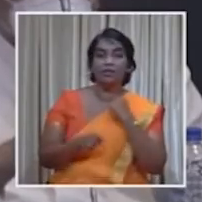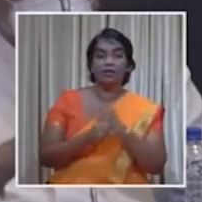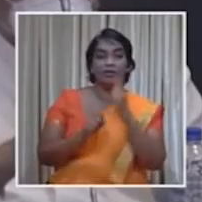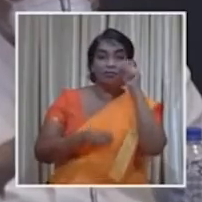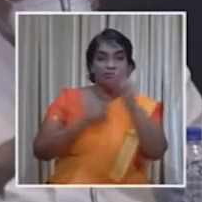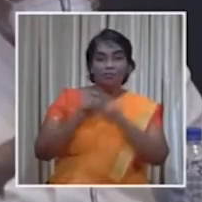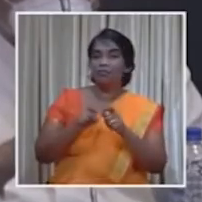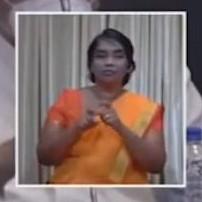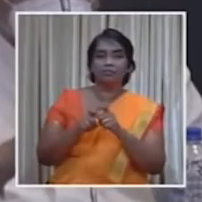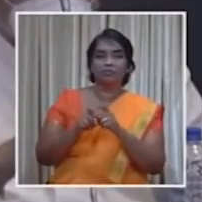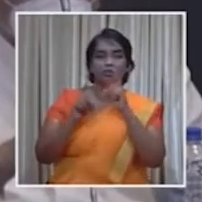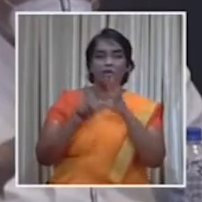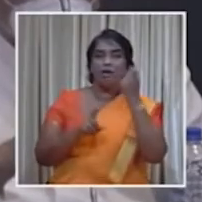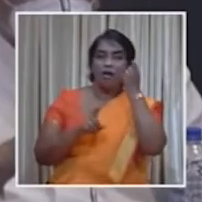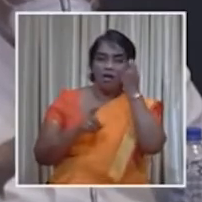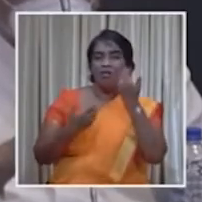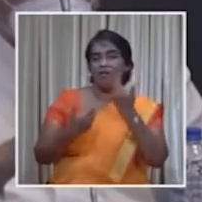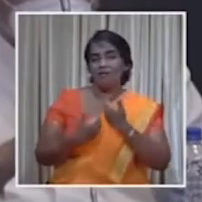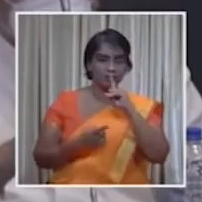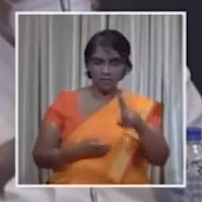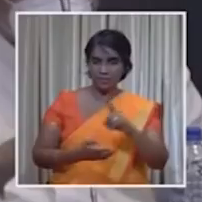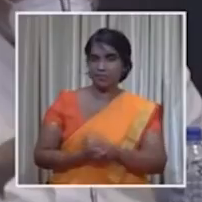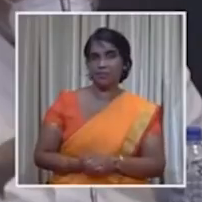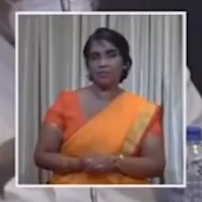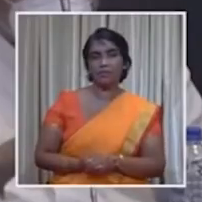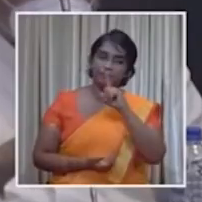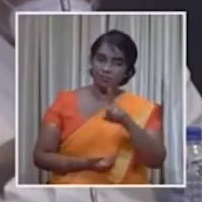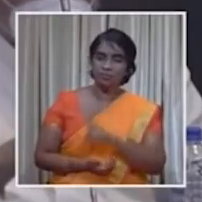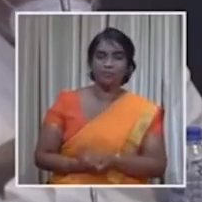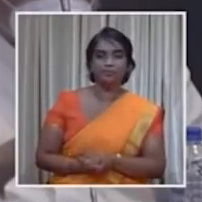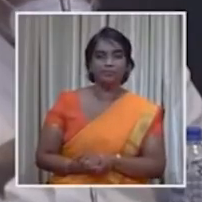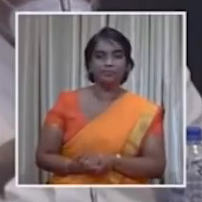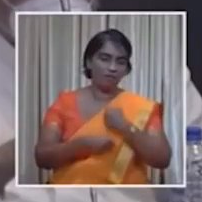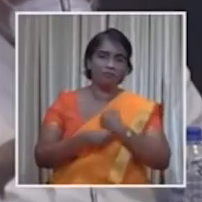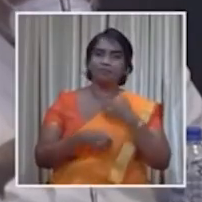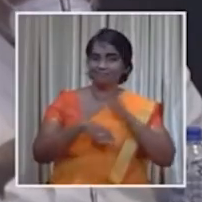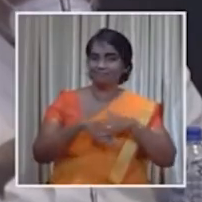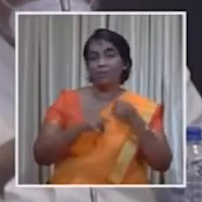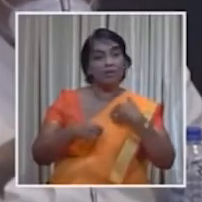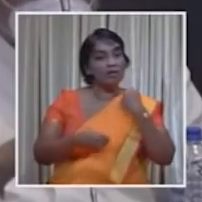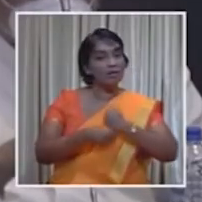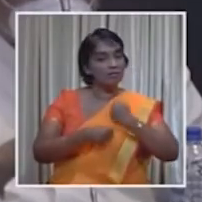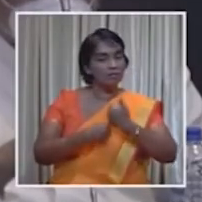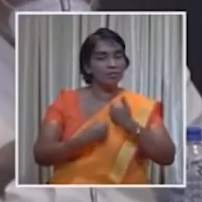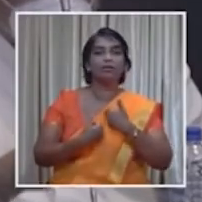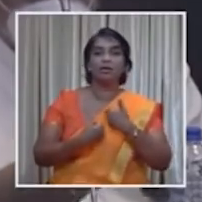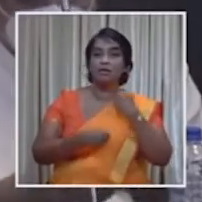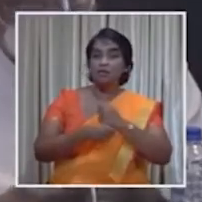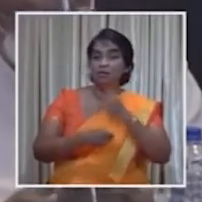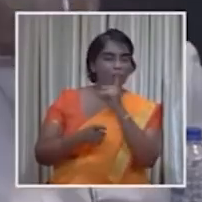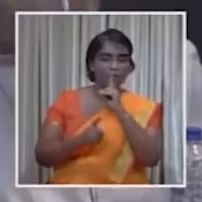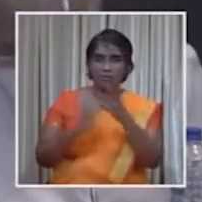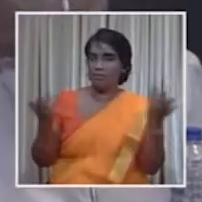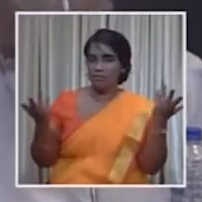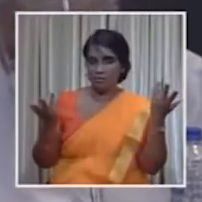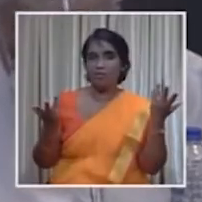ගැන ඒ විදිහ අදහසක් තියෙන කෙනෙක් ප්‍රසිද්ධිය කිව්වා. මං කියන්න කැමති අපිත් ආණ්ඩු කරා. අපේ රජය රාජ්‍ය සේවකයා ඉල්ලන්නෙත්